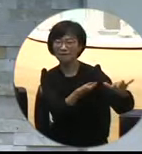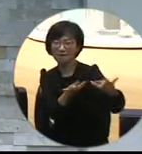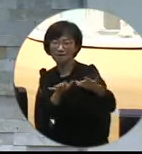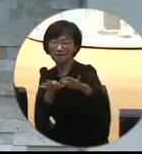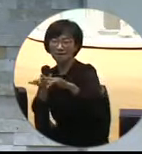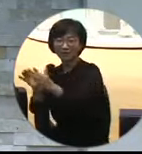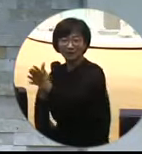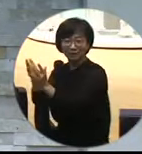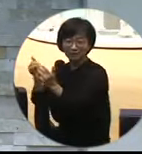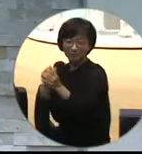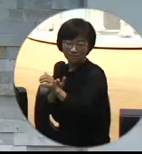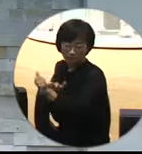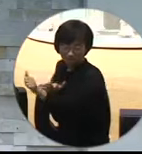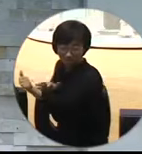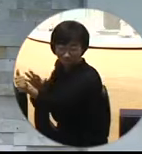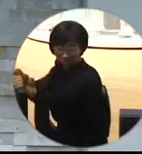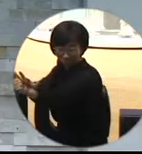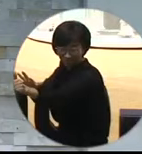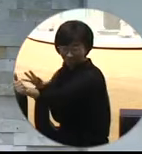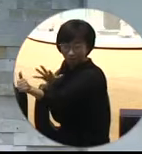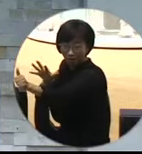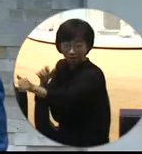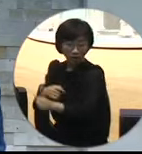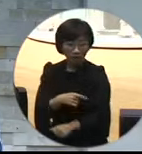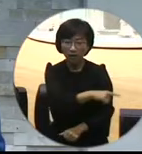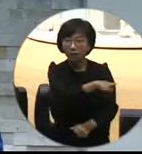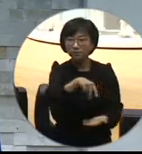자기들 아무도 오지도 않는 거요.